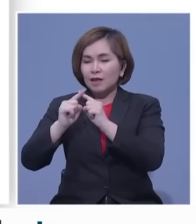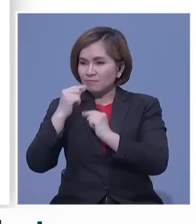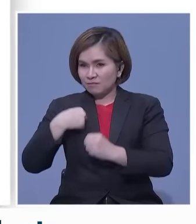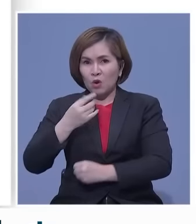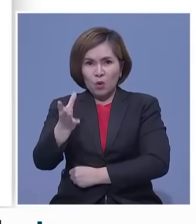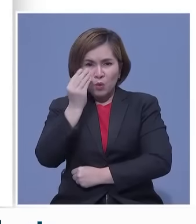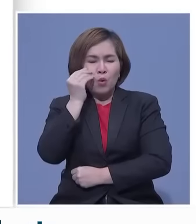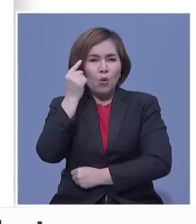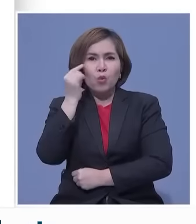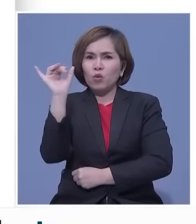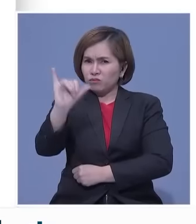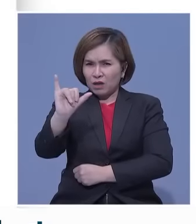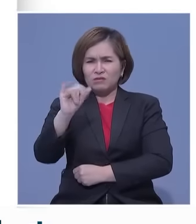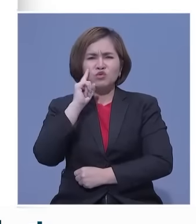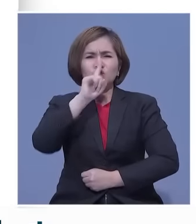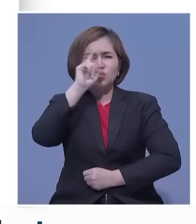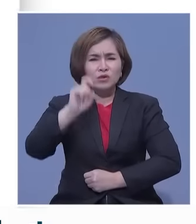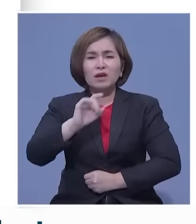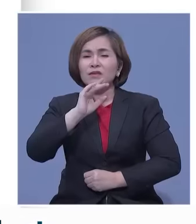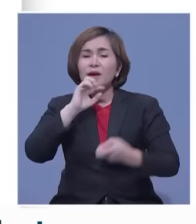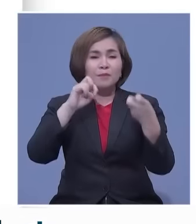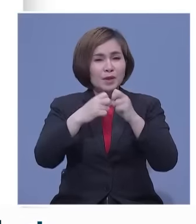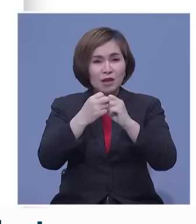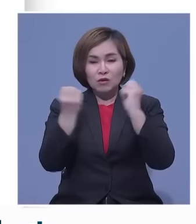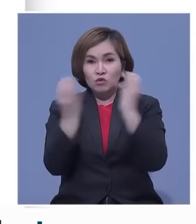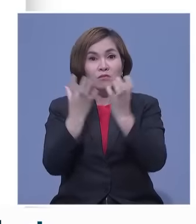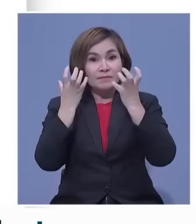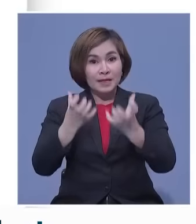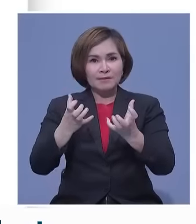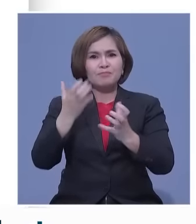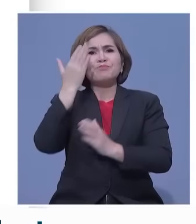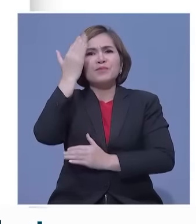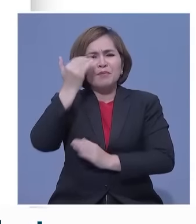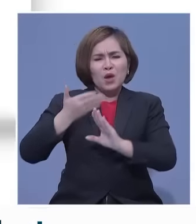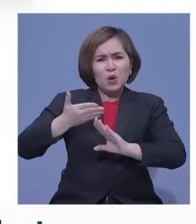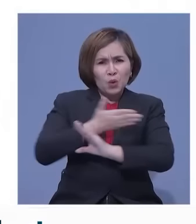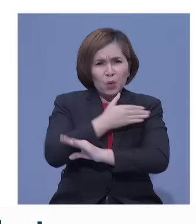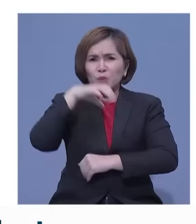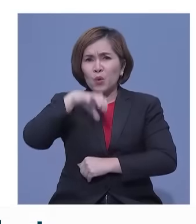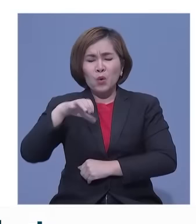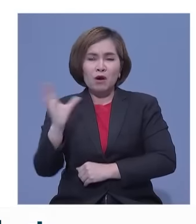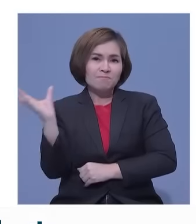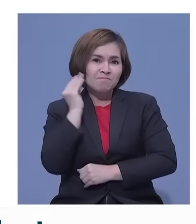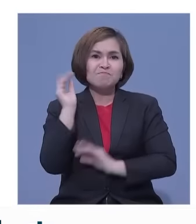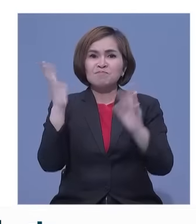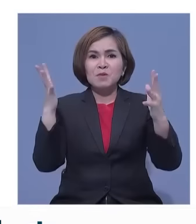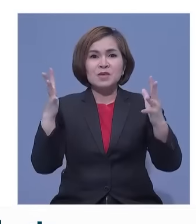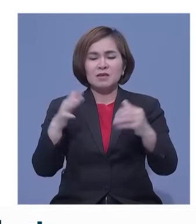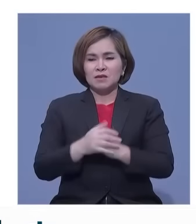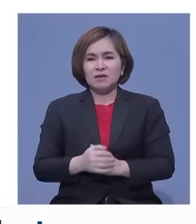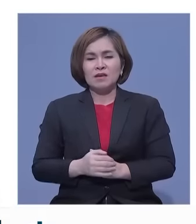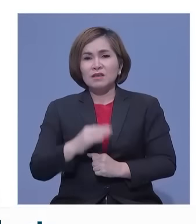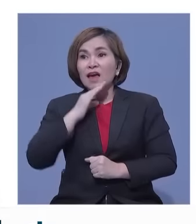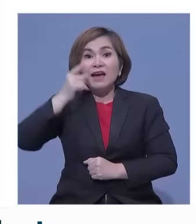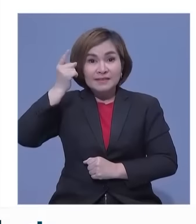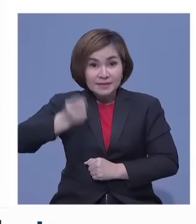ยังสงสัยอยู่ว่าถ้าเป็นเรื่องใหญ่ขนาดนี้ทำไมไม่มีคนในองค์กรเนี่ยรู้มาก่อนบ้างเลยและถ้าเป็น